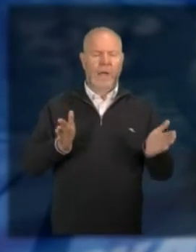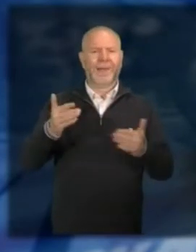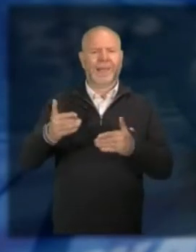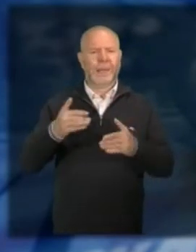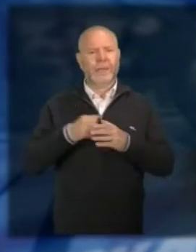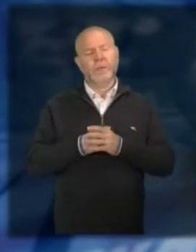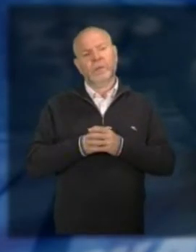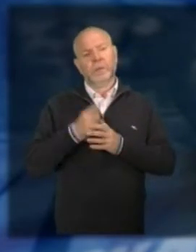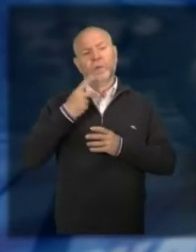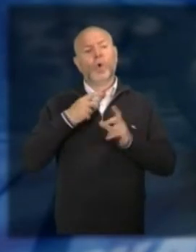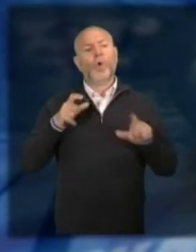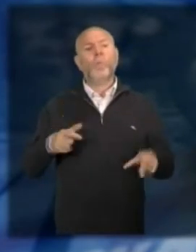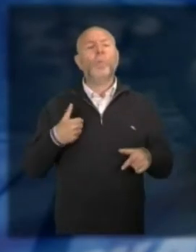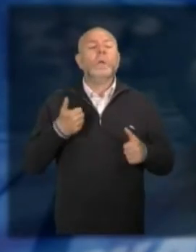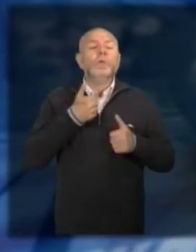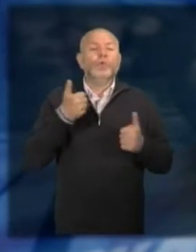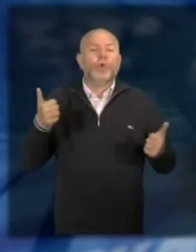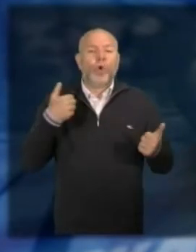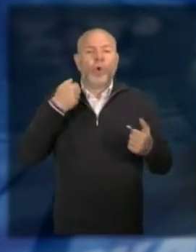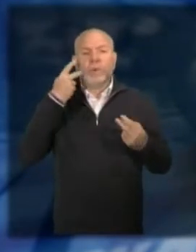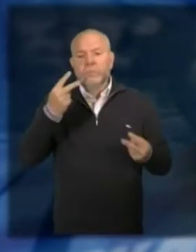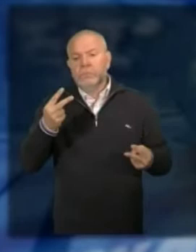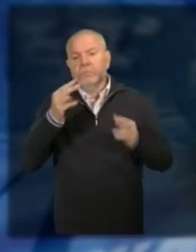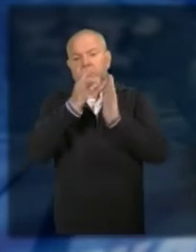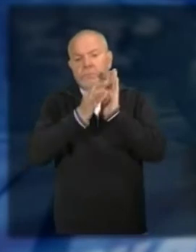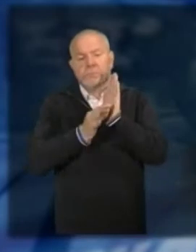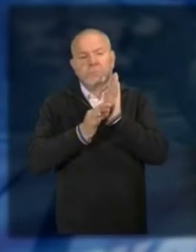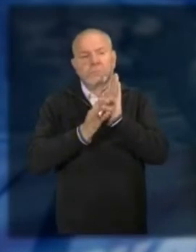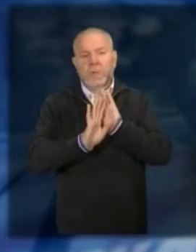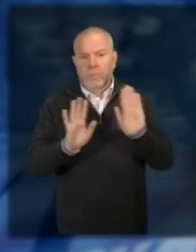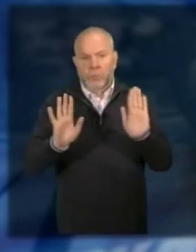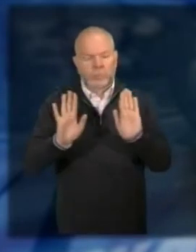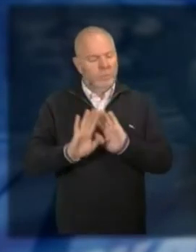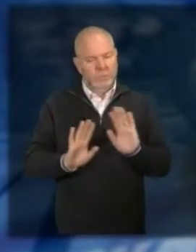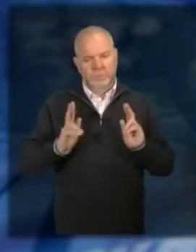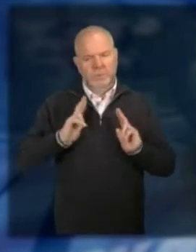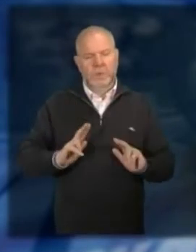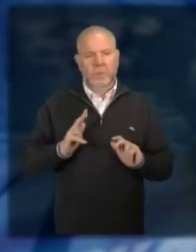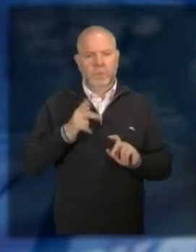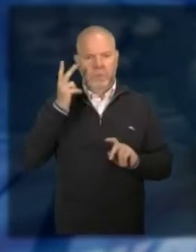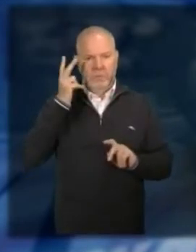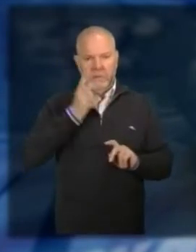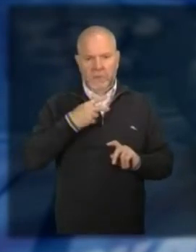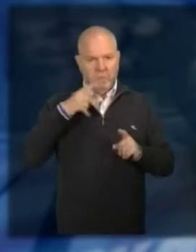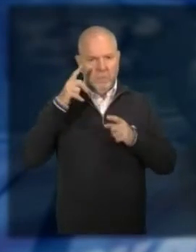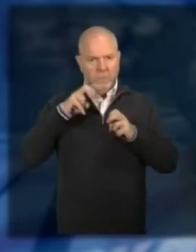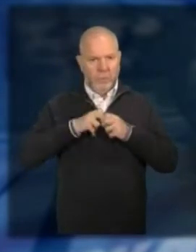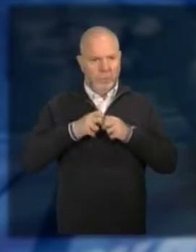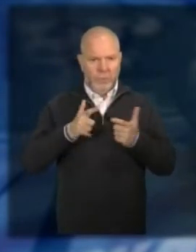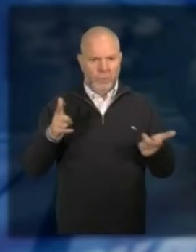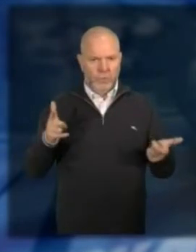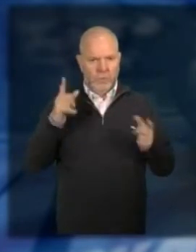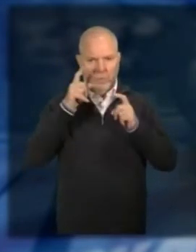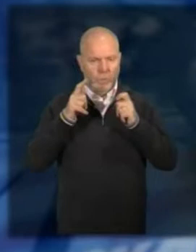Come amministrazione abbiamo semplicemente verificato che fosse tutto a norma e così è. Quindi non vedo particolari problemi, conclude